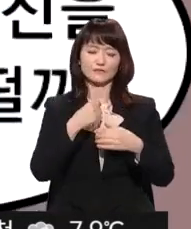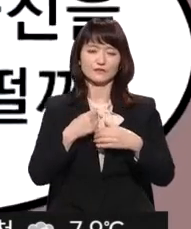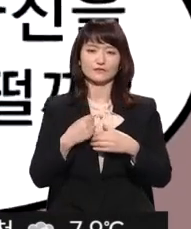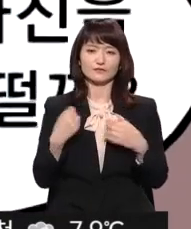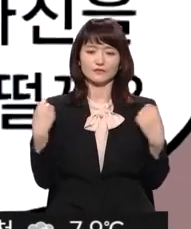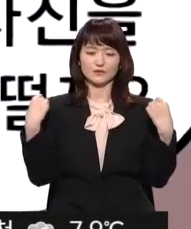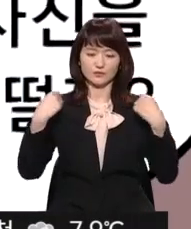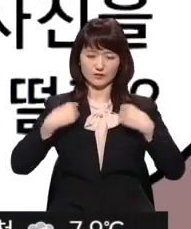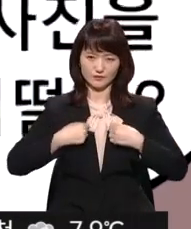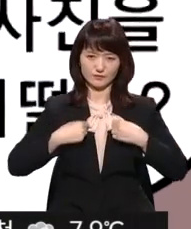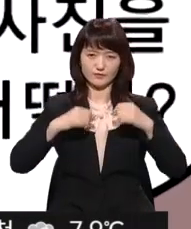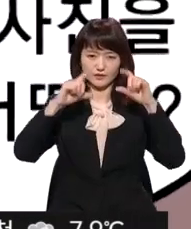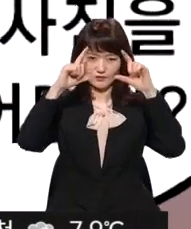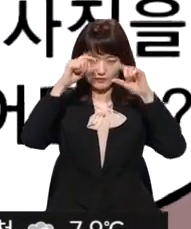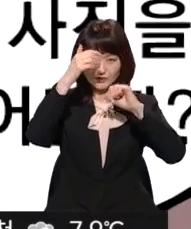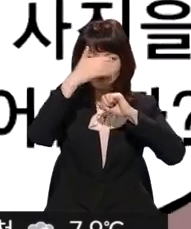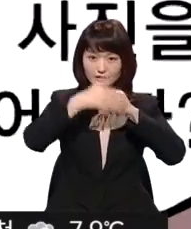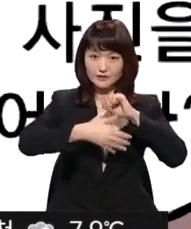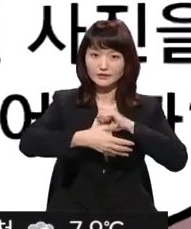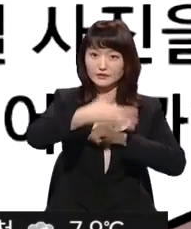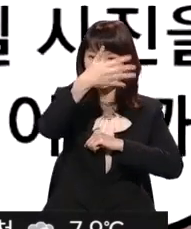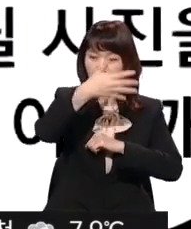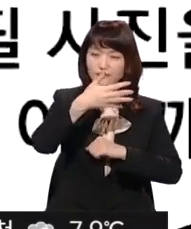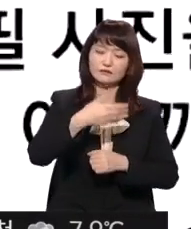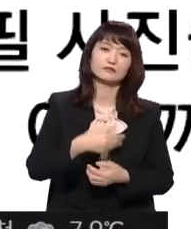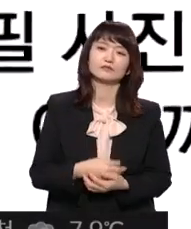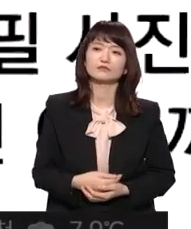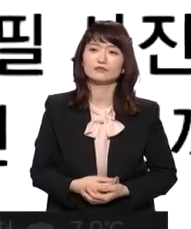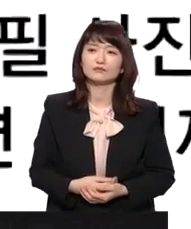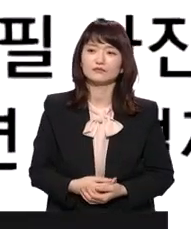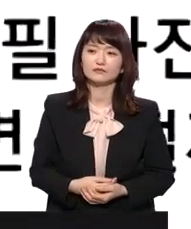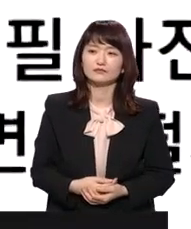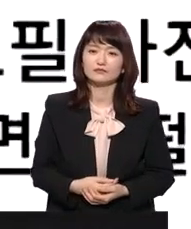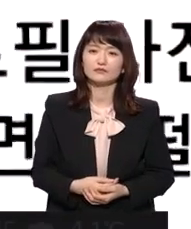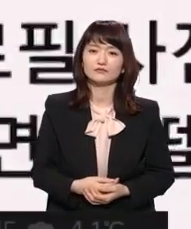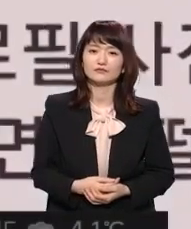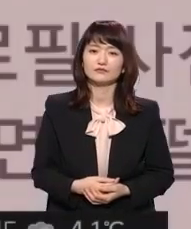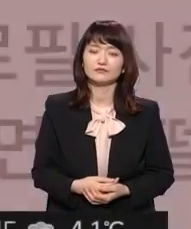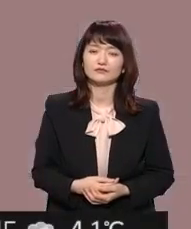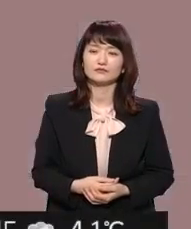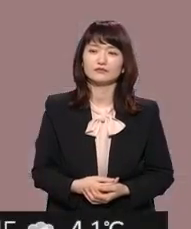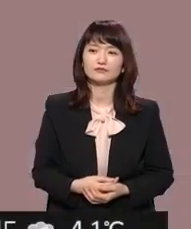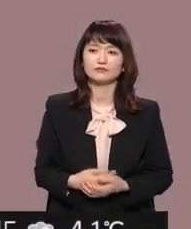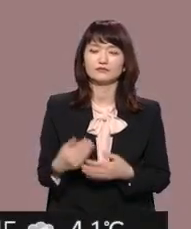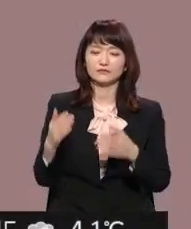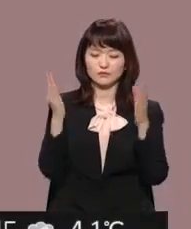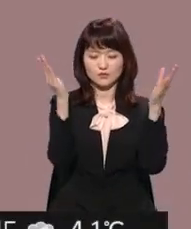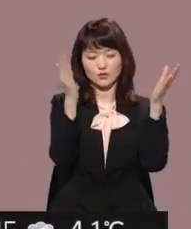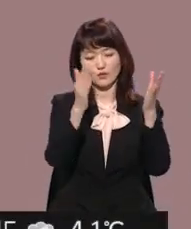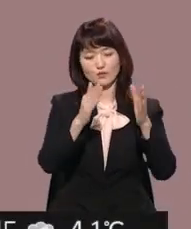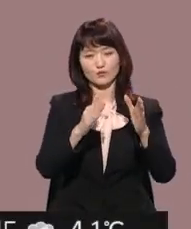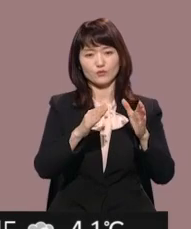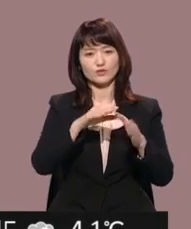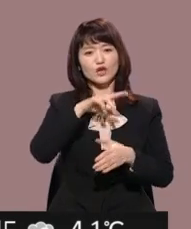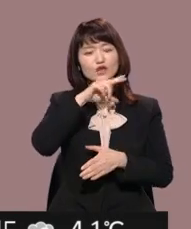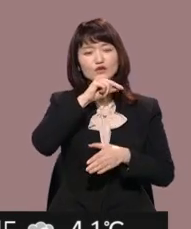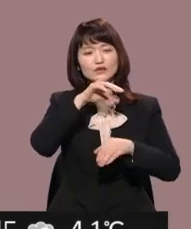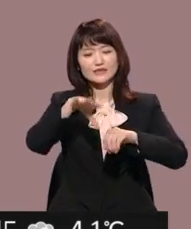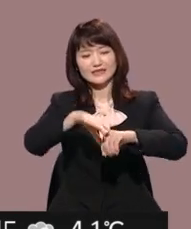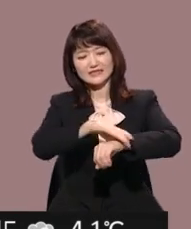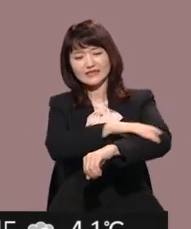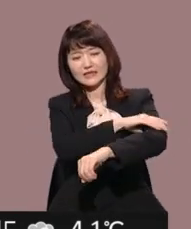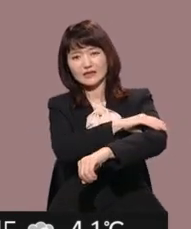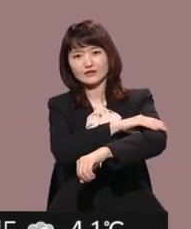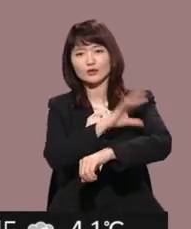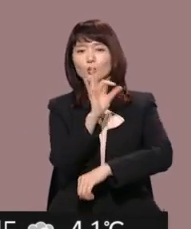그 바디프로필을이 프로필 사진에 옮겨도 올려놓았던 겁니다 이뿐만이 아니라 이제 몸매 드러나는 레깅스 입고 요가하는 사진 이런